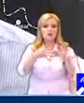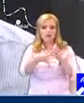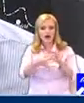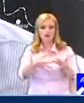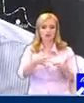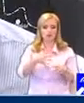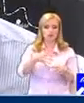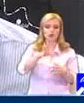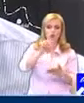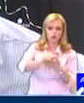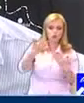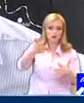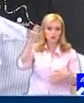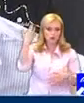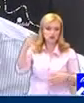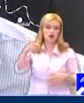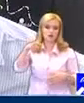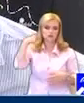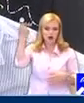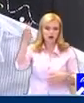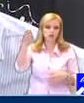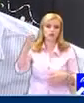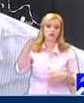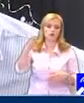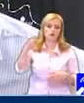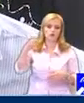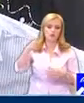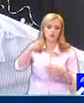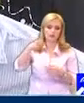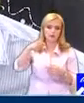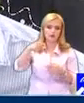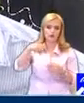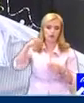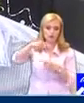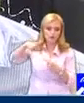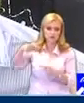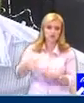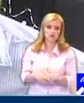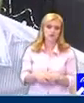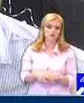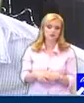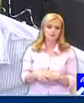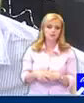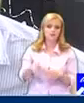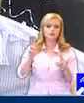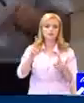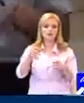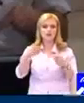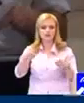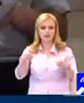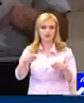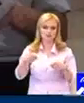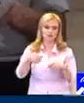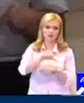de promovare a proiectului în țări din Uniunea Europeană, în Statele Unite, deci am creat un anturaj foarte creativ.